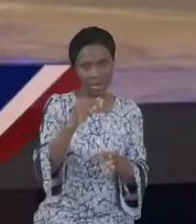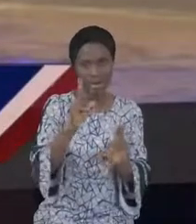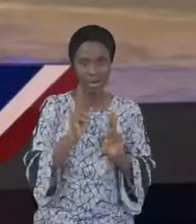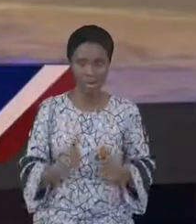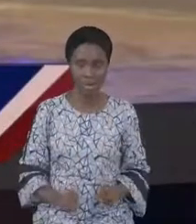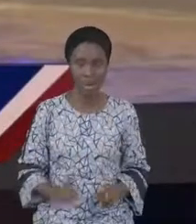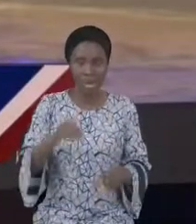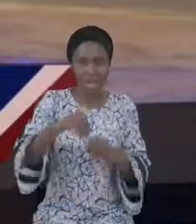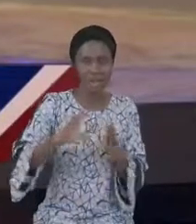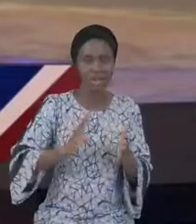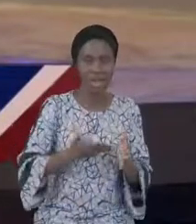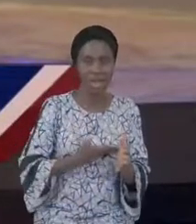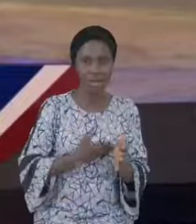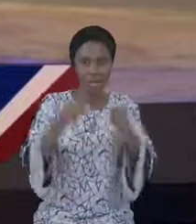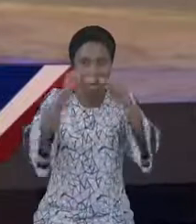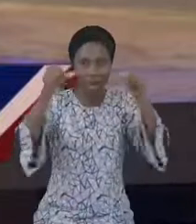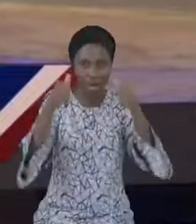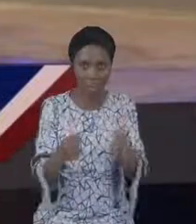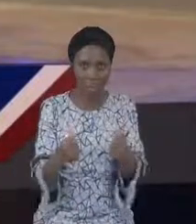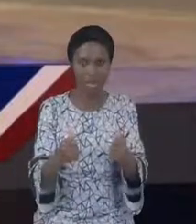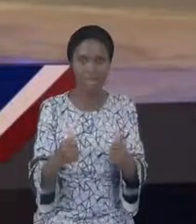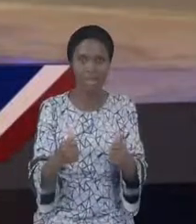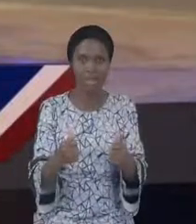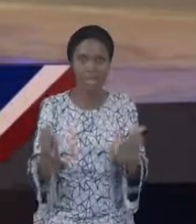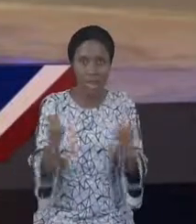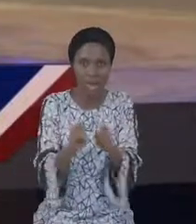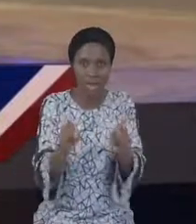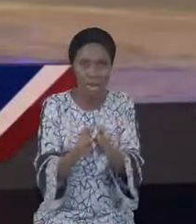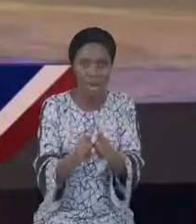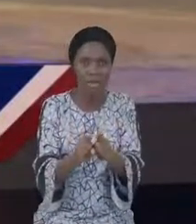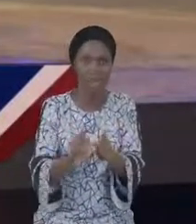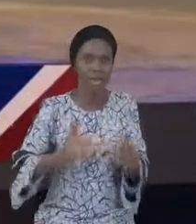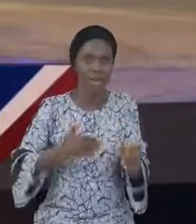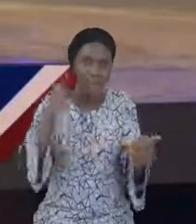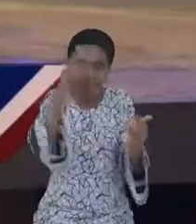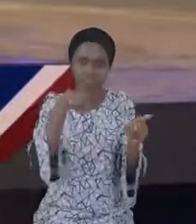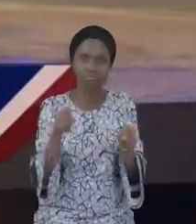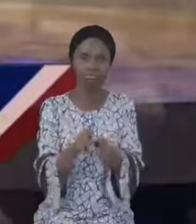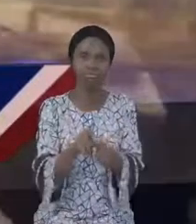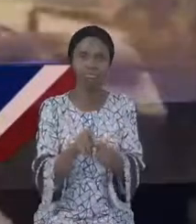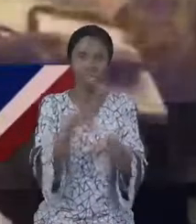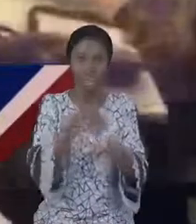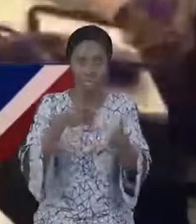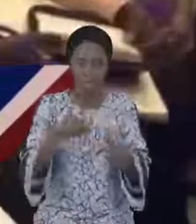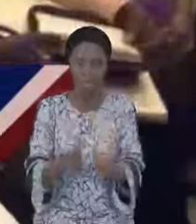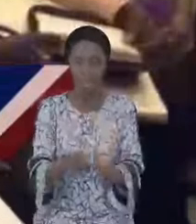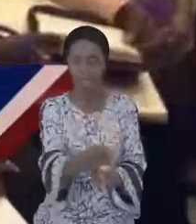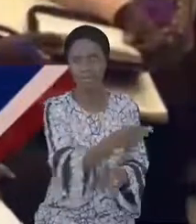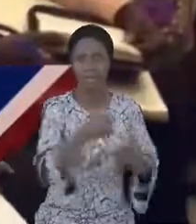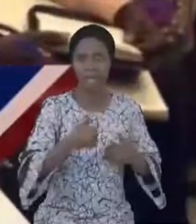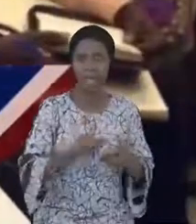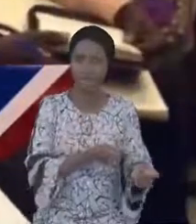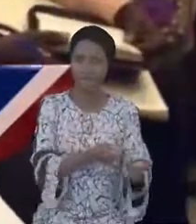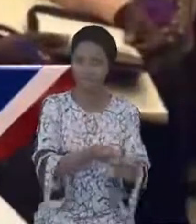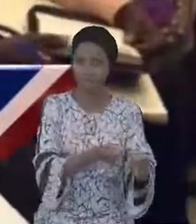26. Puis Dieu dit, faisons l'homme à notre image, selon notre ressemblance, et qu'il domine sur les